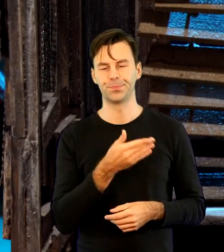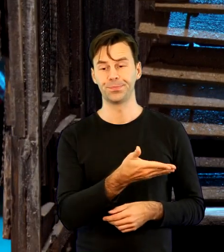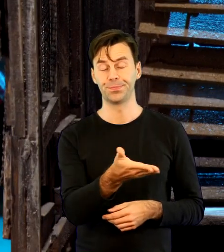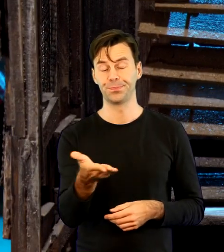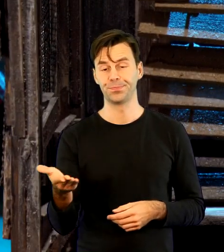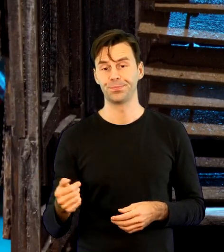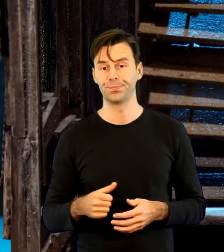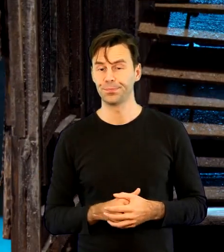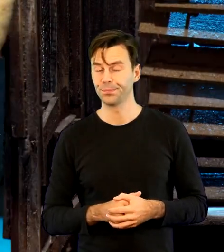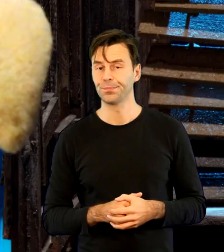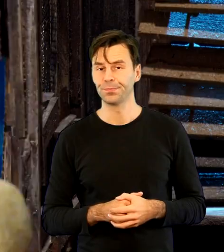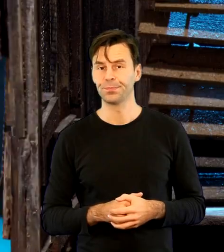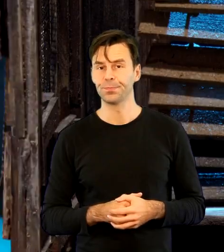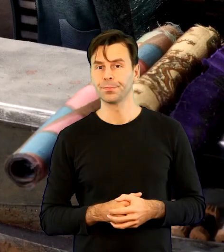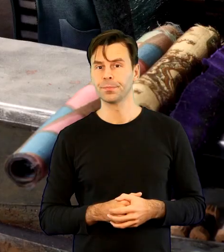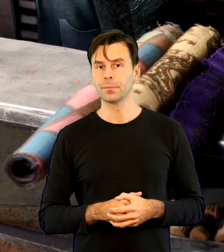Smacznego, moi drodzy.